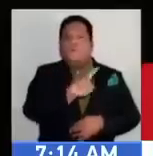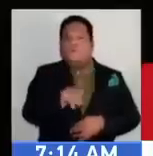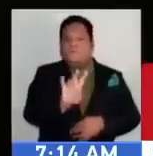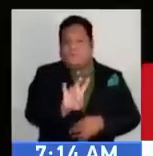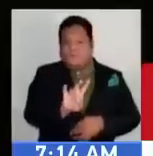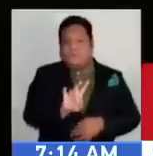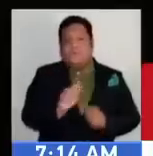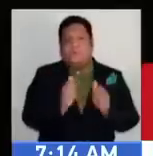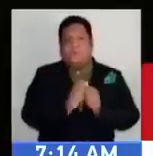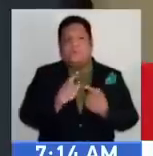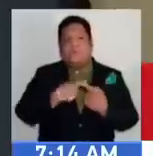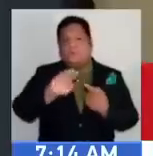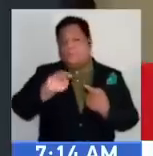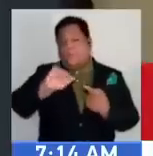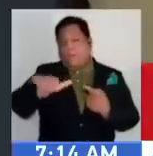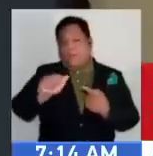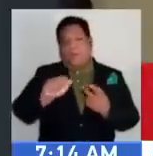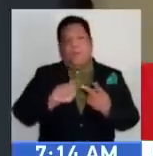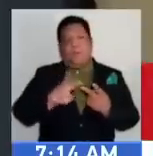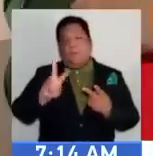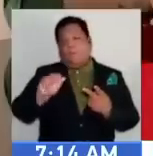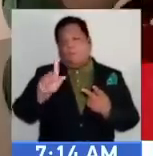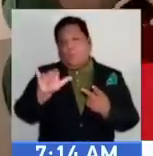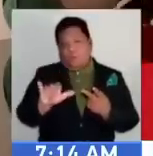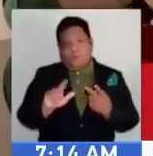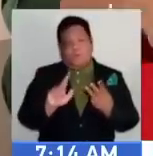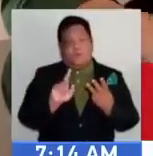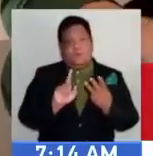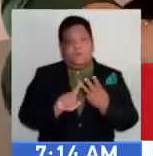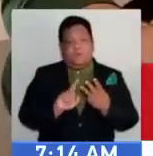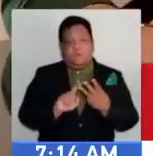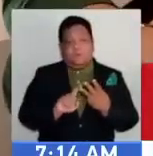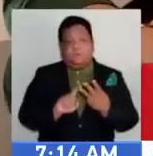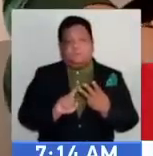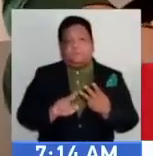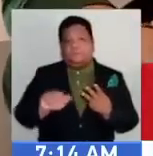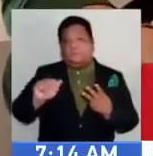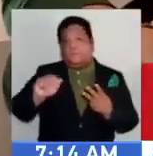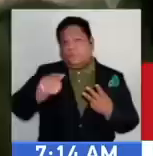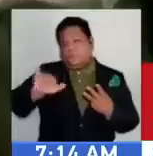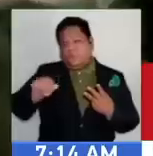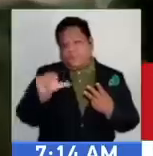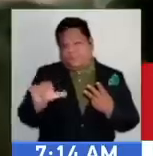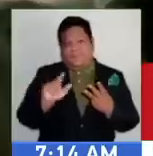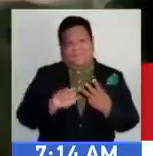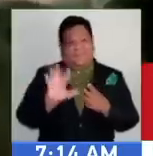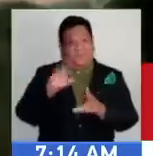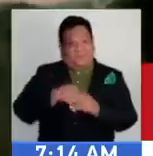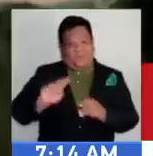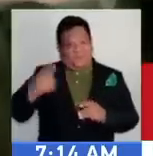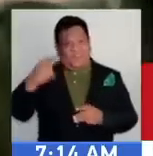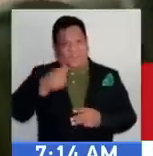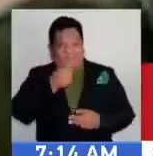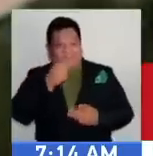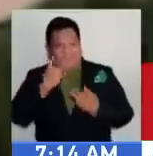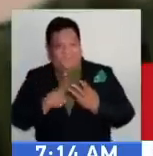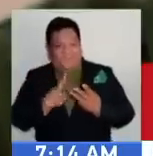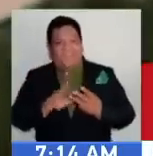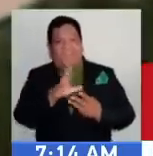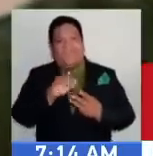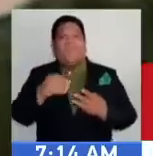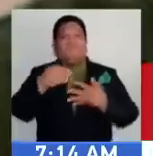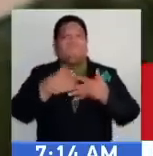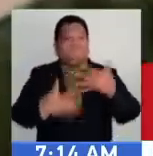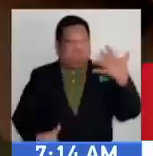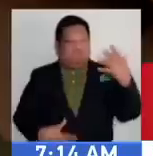Wally Bayolas, Parkada Heartthrob at UH one-liner na si Angie Anson, ang anak mo! At marami pang iba! We're proud